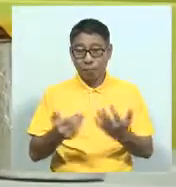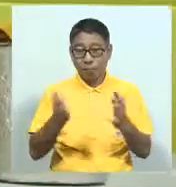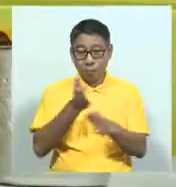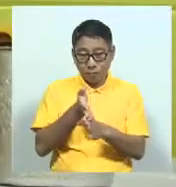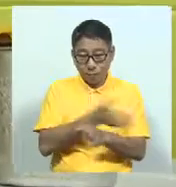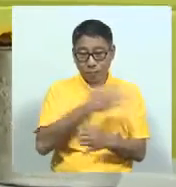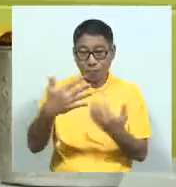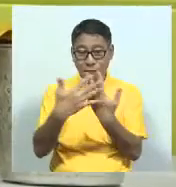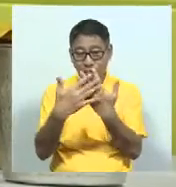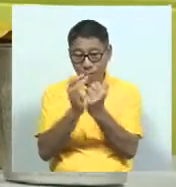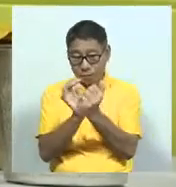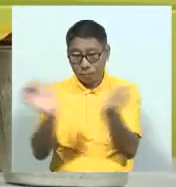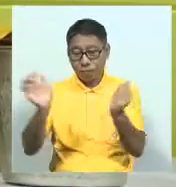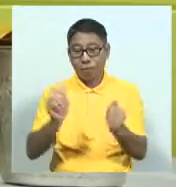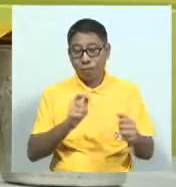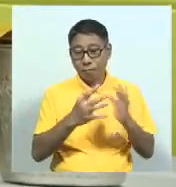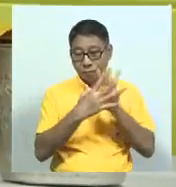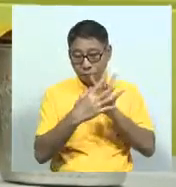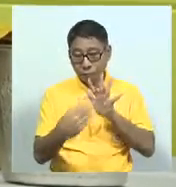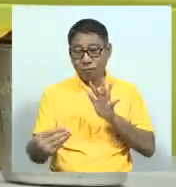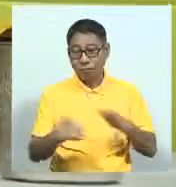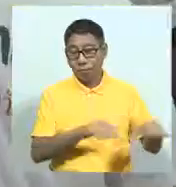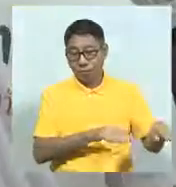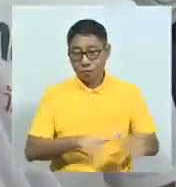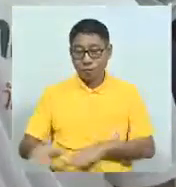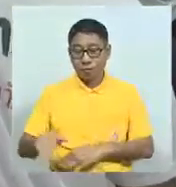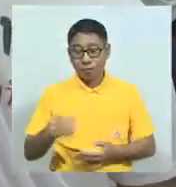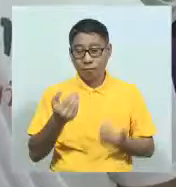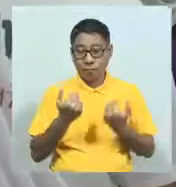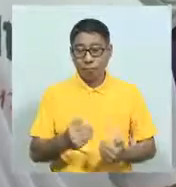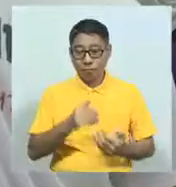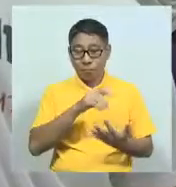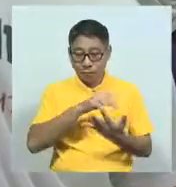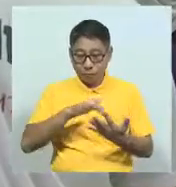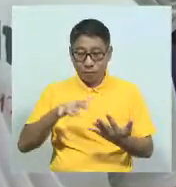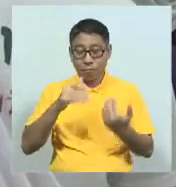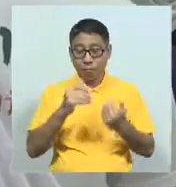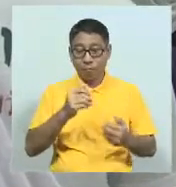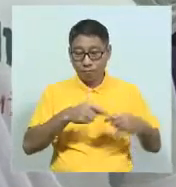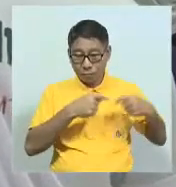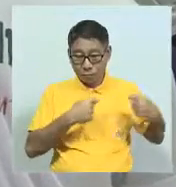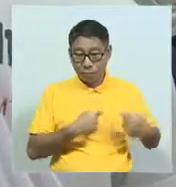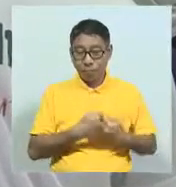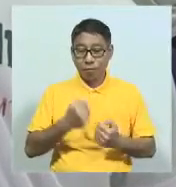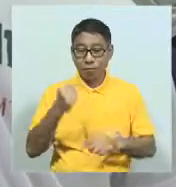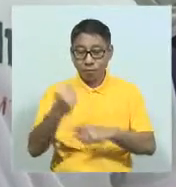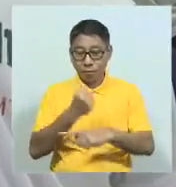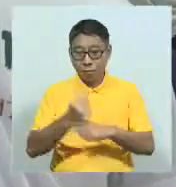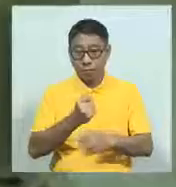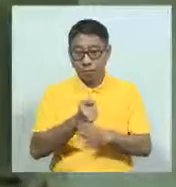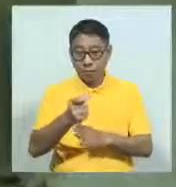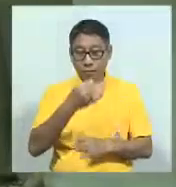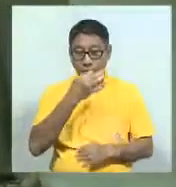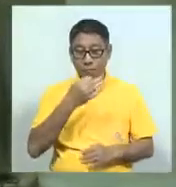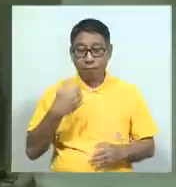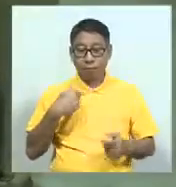ก็ได้มีการอบรมเตรียมความพร้อมไม่ว่าจะเป็นเรื่องของการศึกษาการอบรมพัฒนาจิตใจการฝึกทักษะอาชีพแล้วก็แนะแนวทางการ